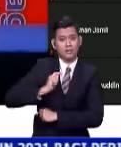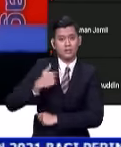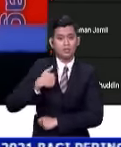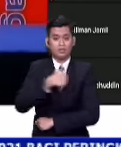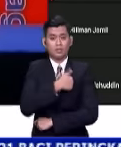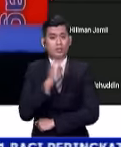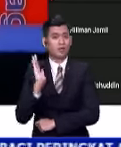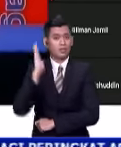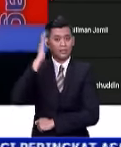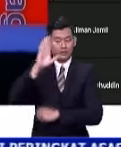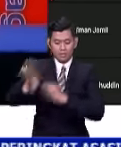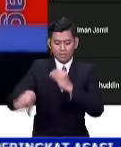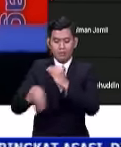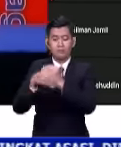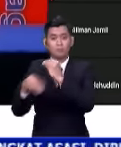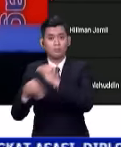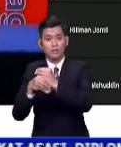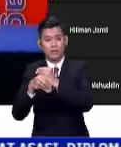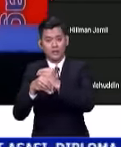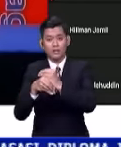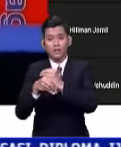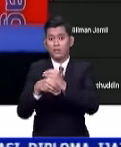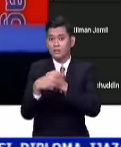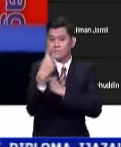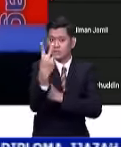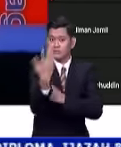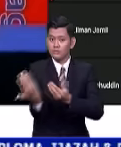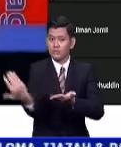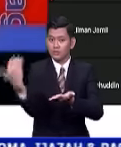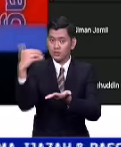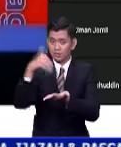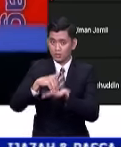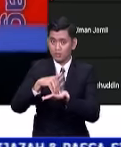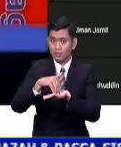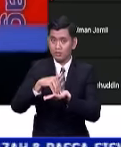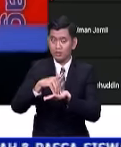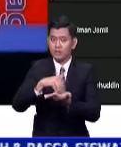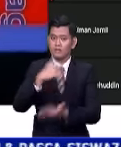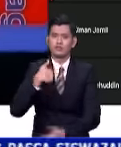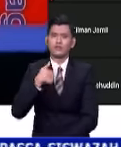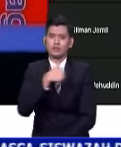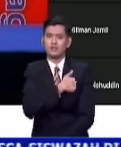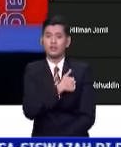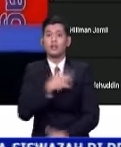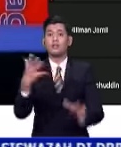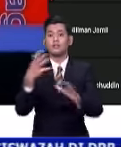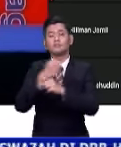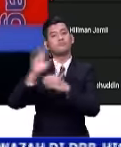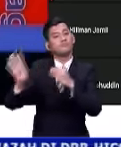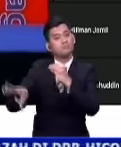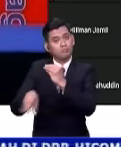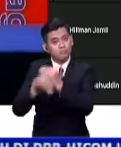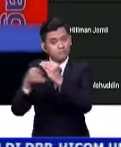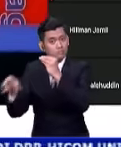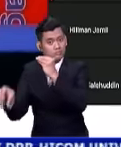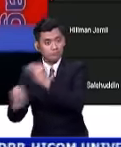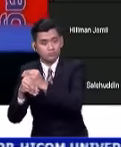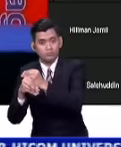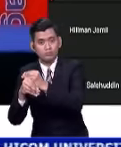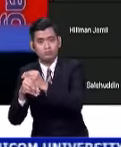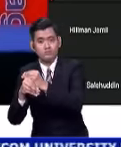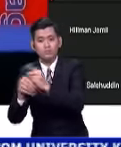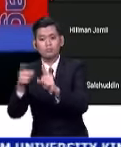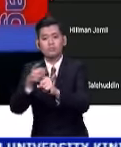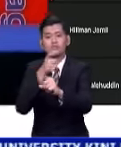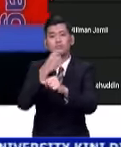kita boleh tambah lebih banyak daripada 2 lagi dengan syarat kita mendapat tambahan dari segi